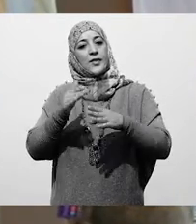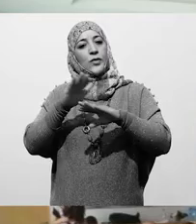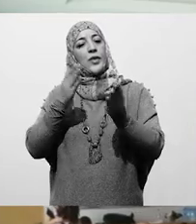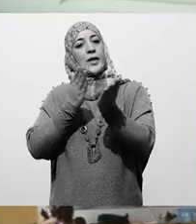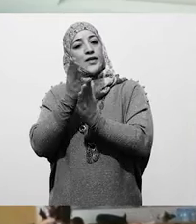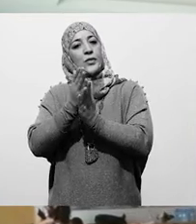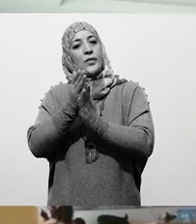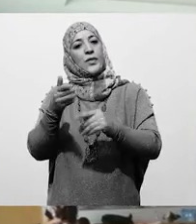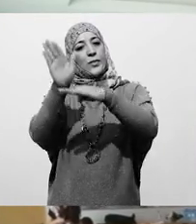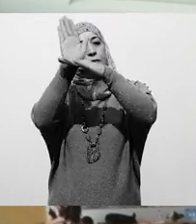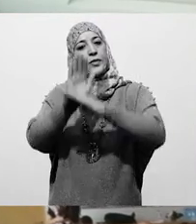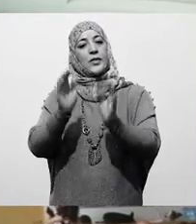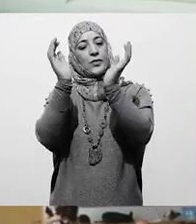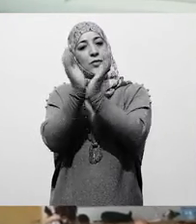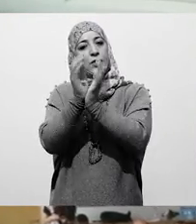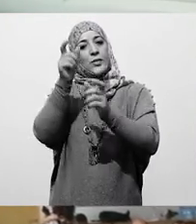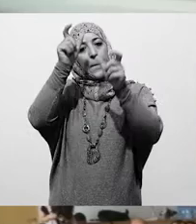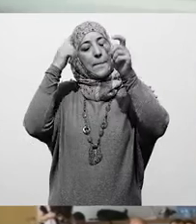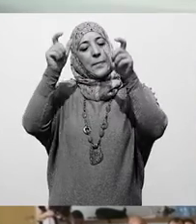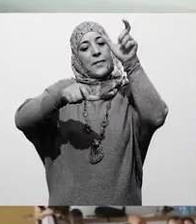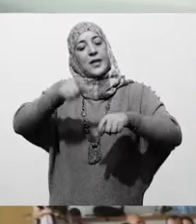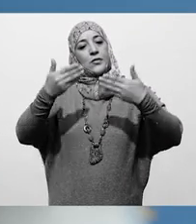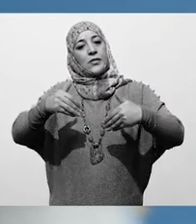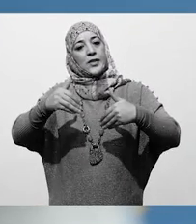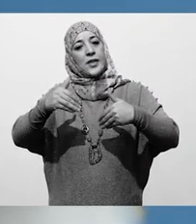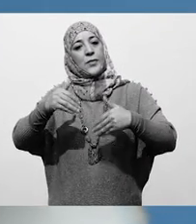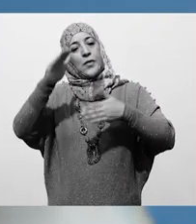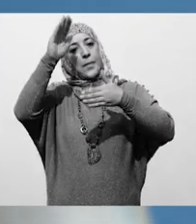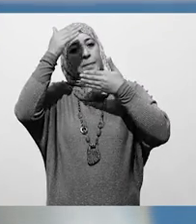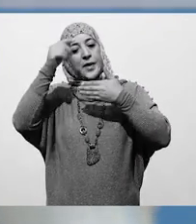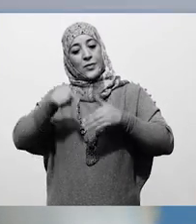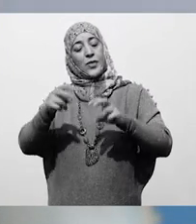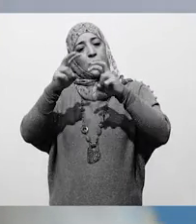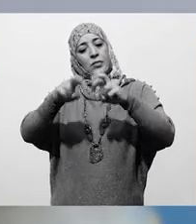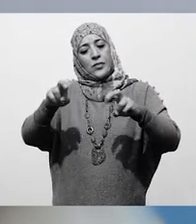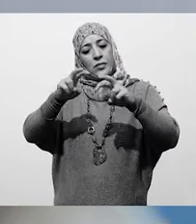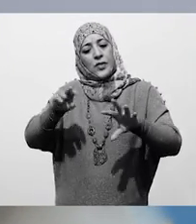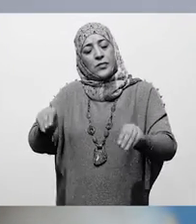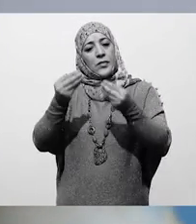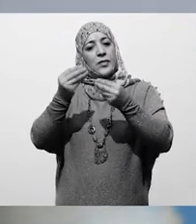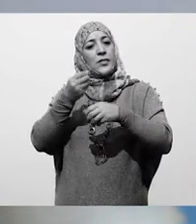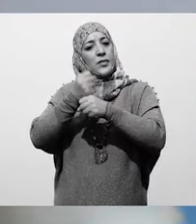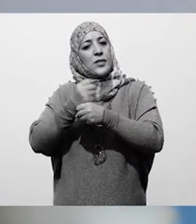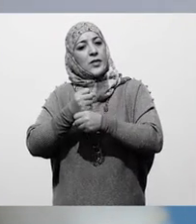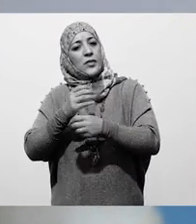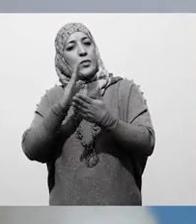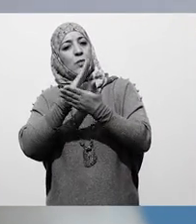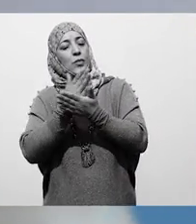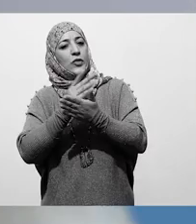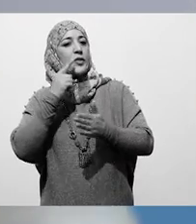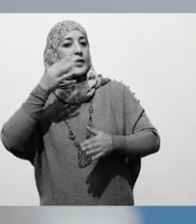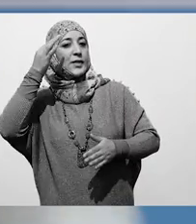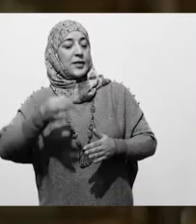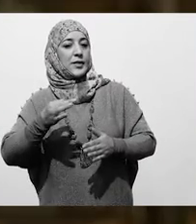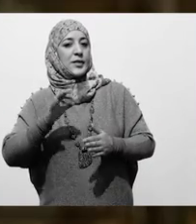le droit à la protection sociale des personnes handicapées au Maroc. Le but de cette recherche qui a été menée dans le cadre du projet